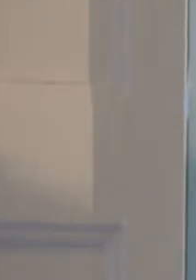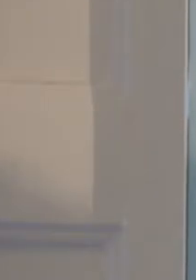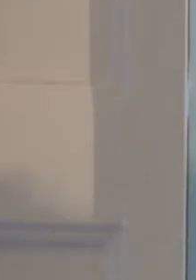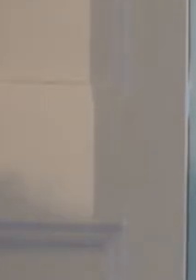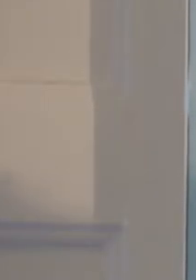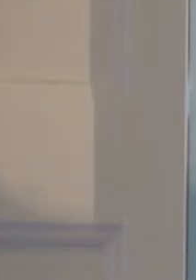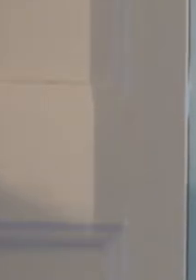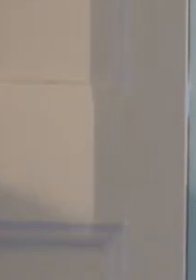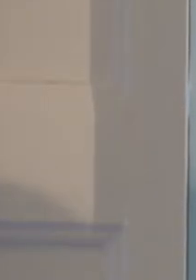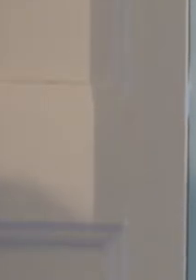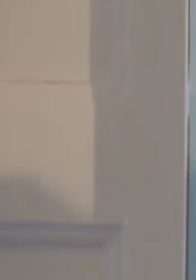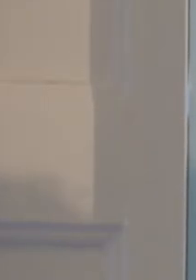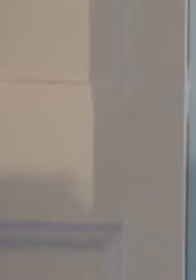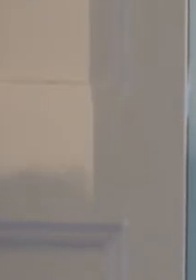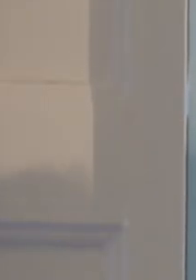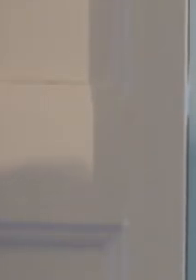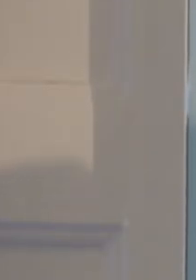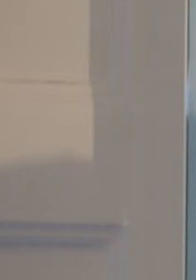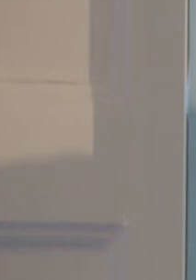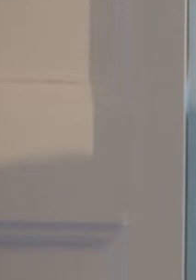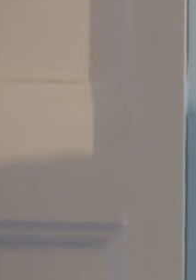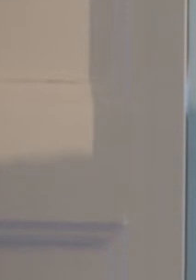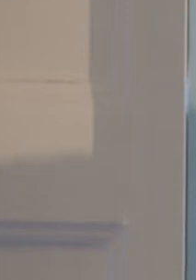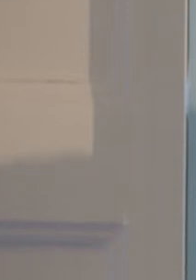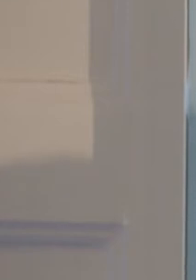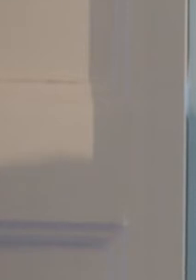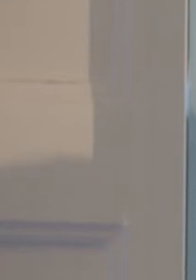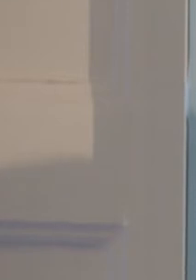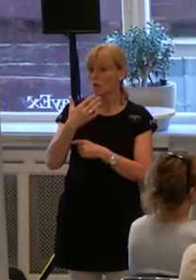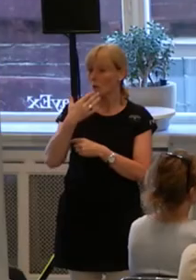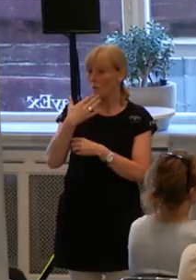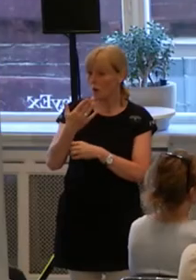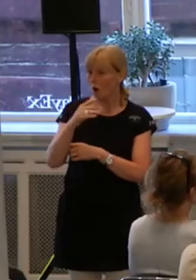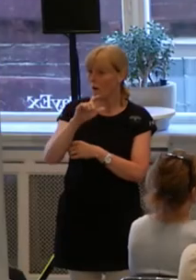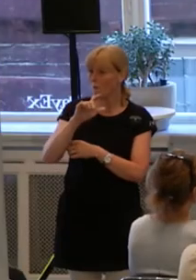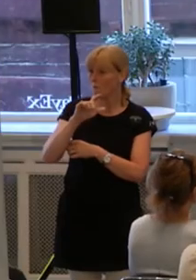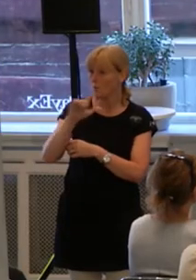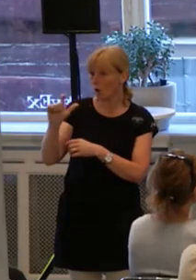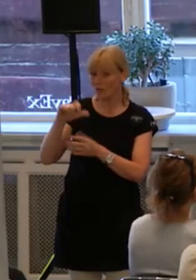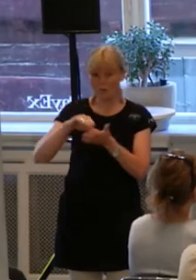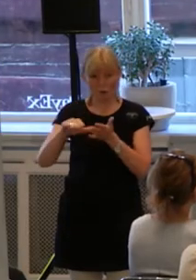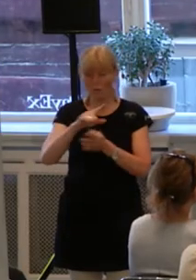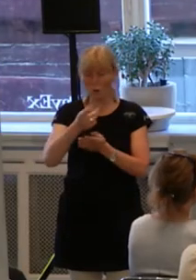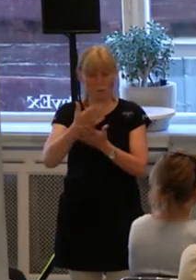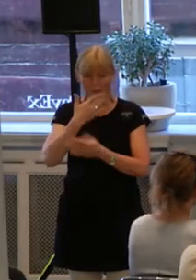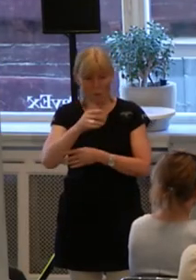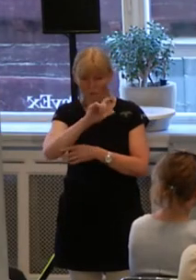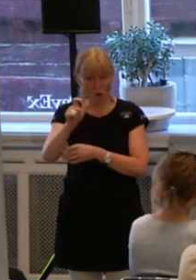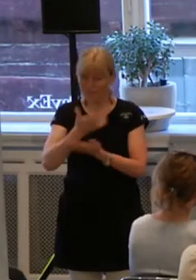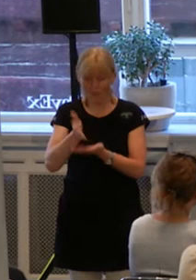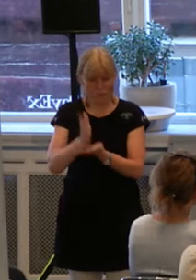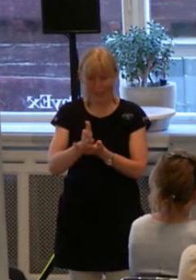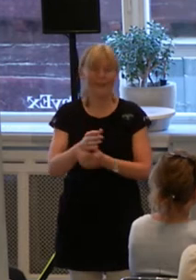Ja. Men problemet är väl, är inte det ett dilemma att de schyssta ska betala för de oschyssta? Det är klart det. Det är inte